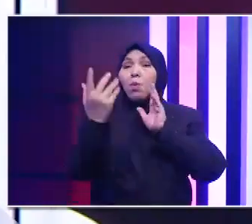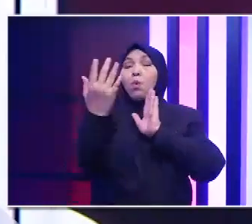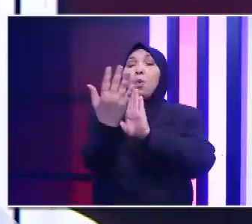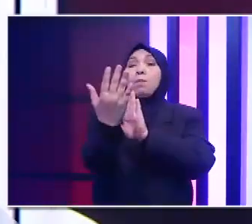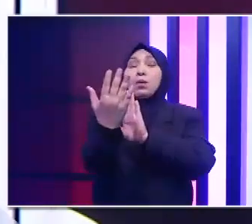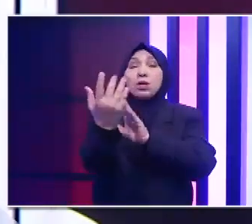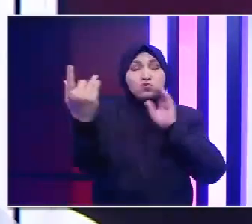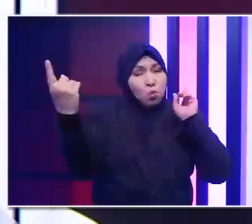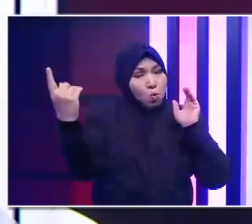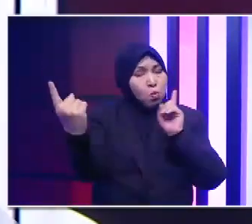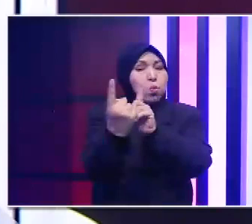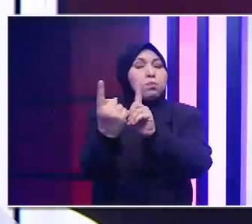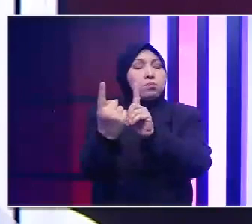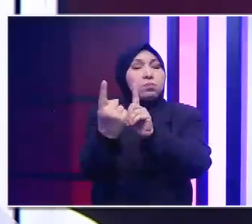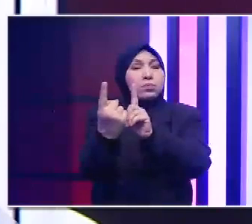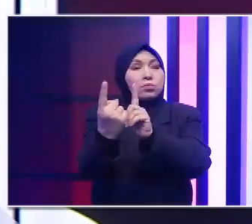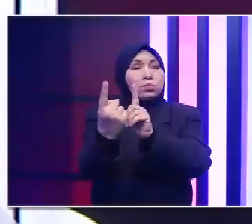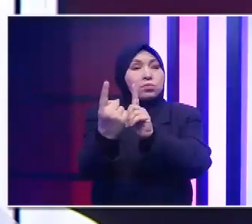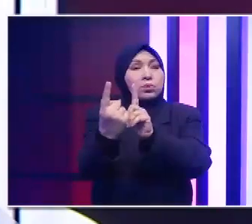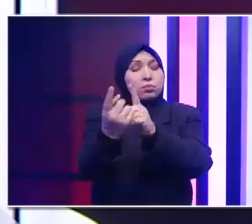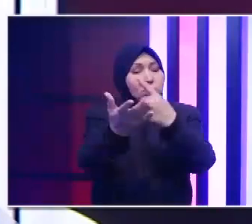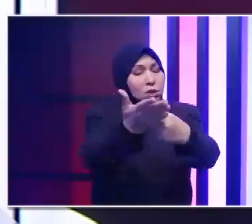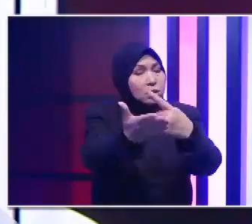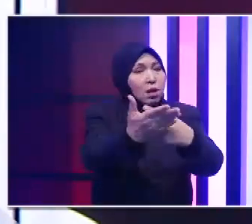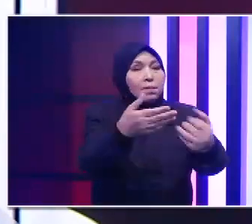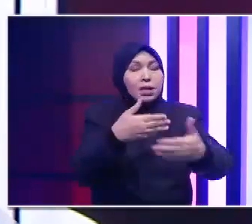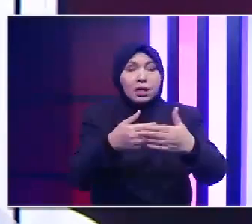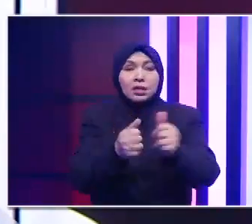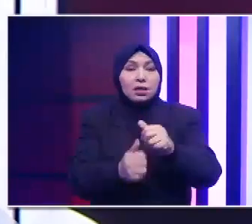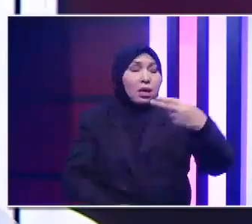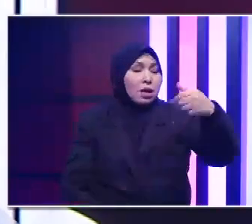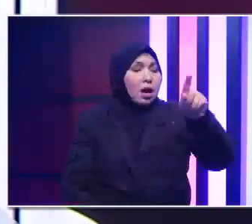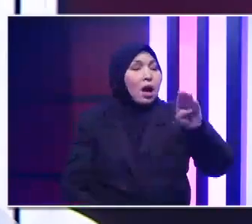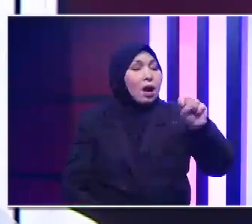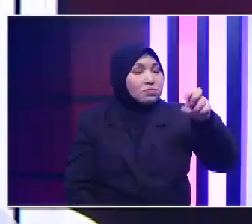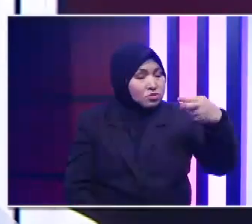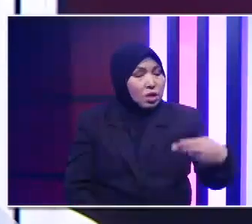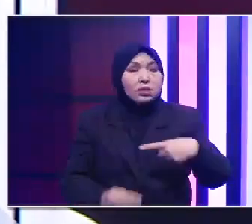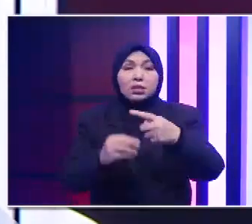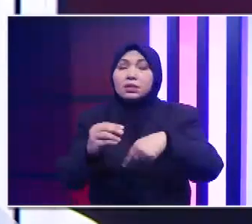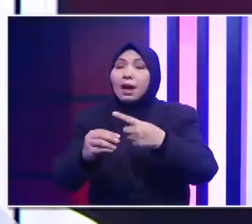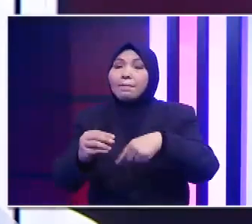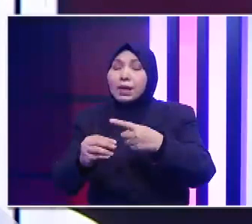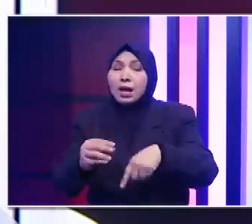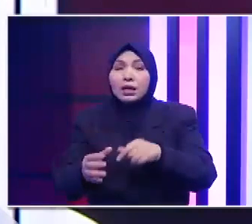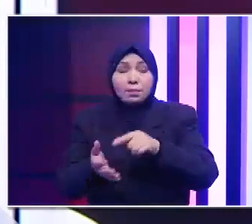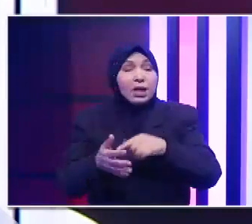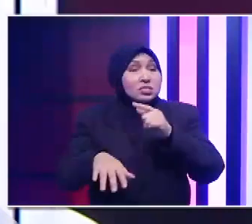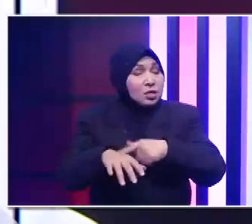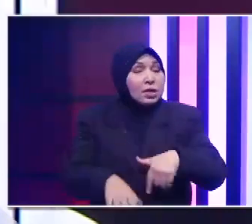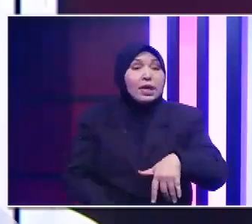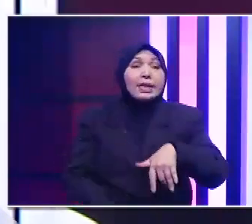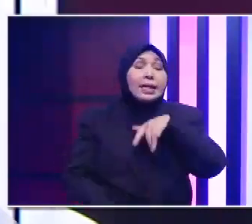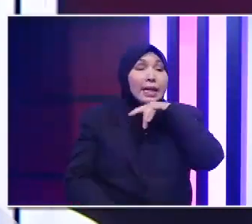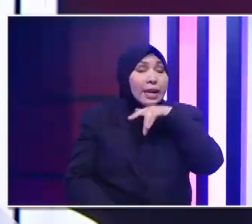De pergi berjumpa dia pergi bincang balik dengan hapsah tentang perkara ini nanti sangat senang ketika nabi